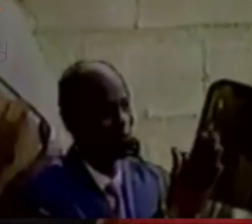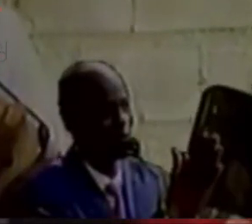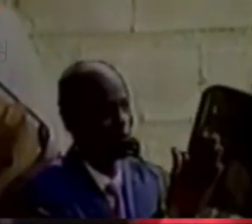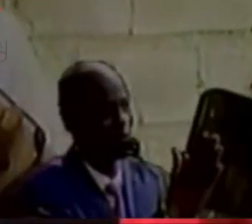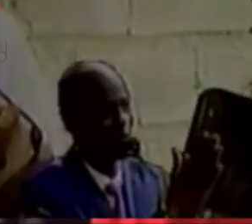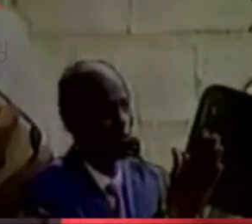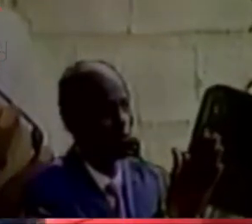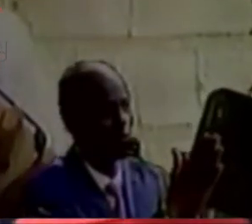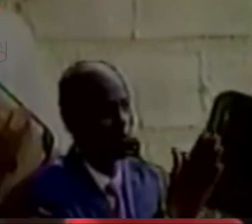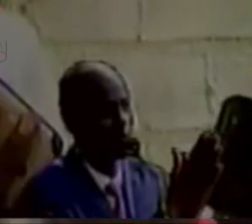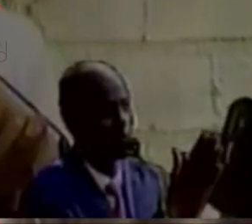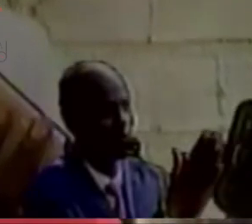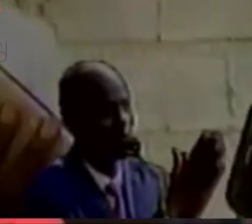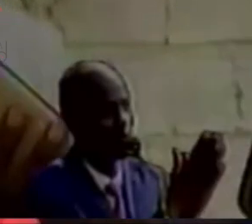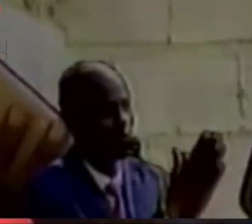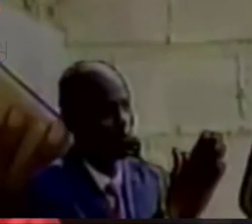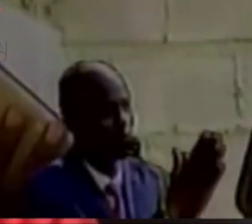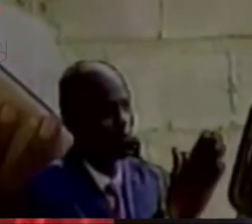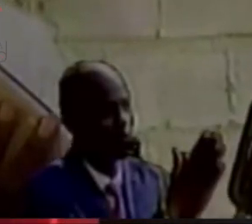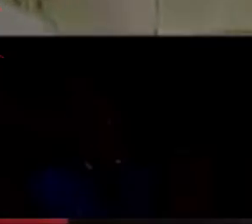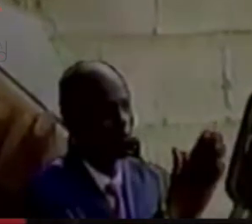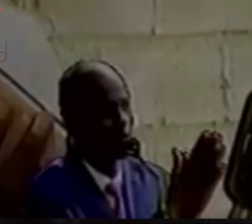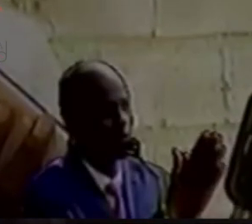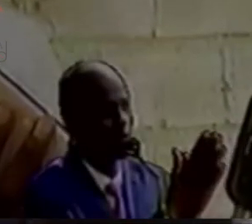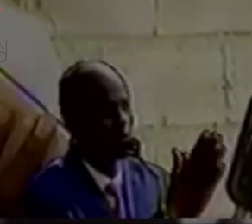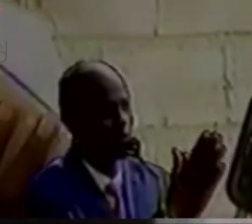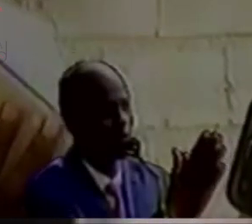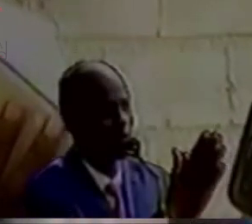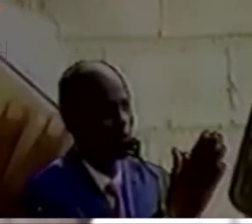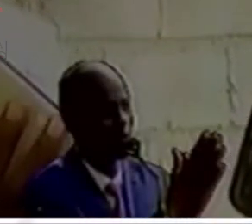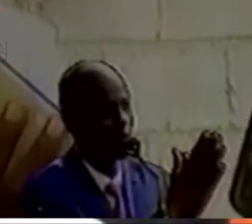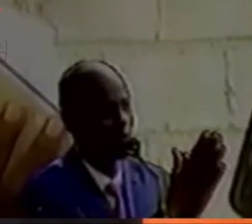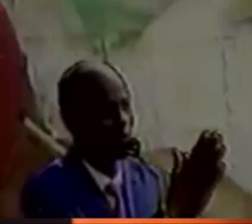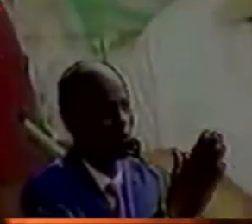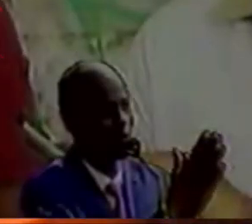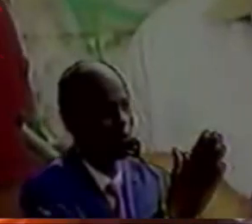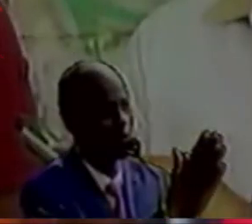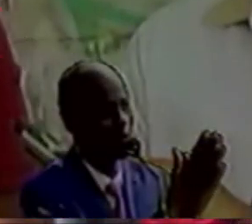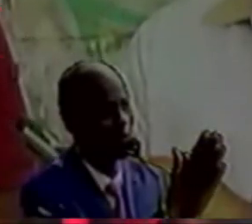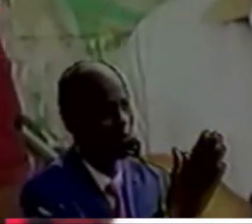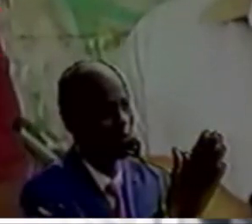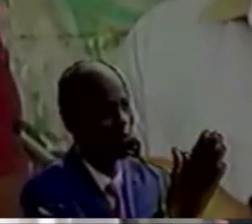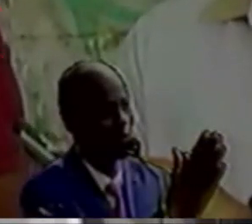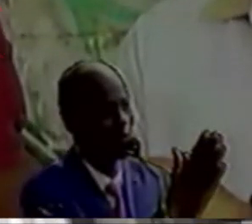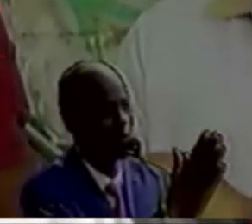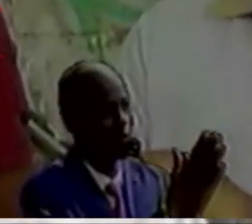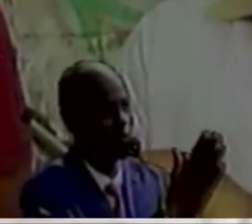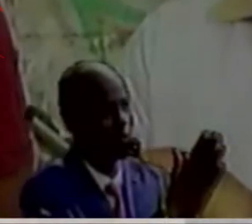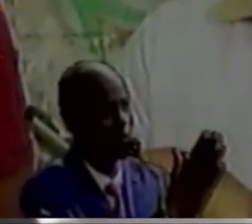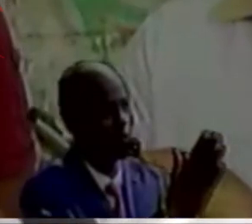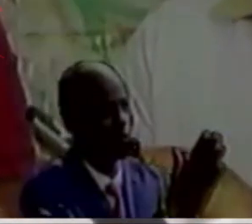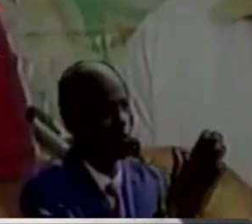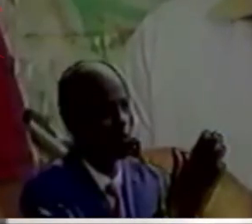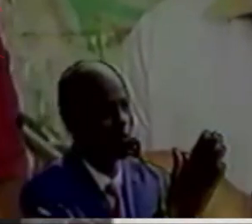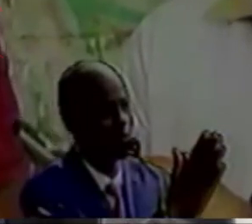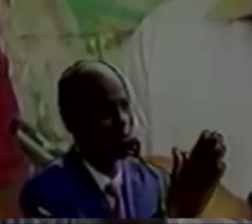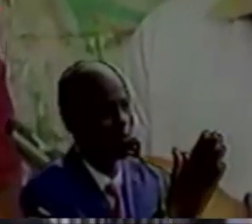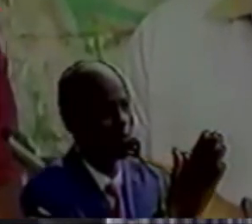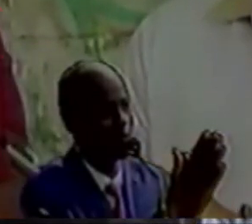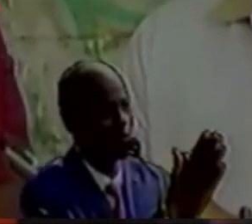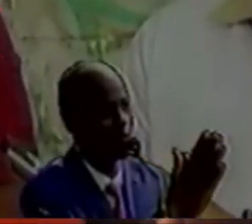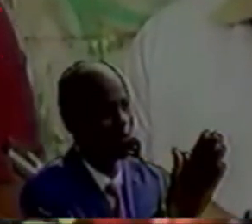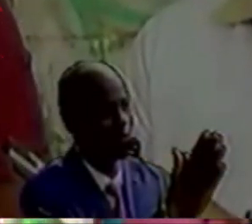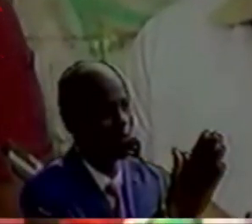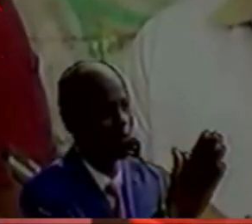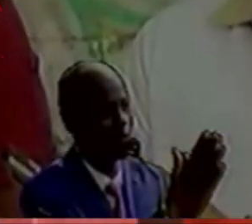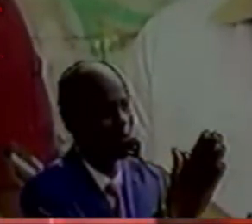de ces entreprises dans la caillou pour nous capables de gagner autosuffisance alimentaire là. Les gens qui concernent yo et qui toujours a dit nous que Gekop, nous-mêmes